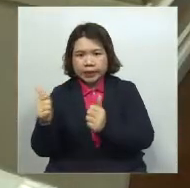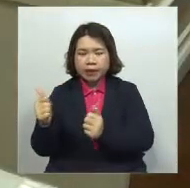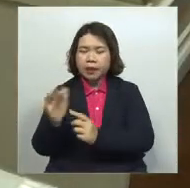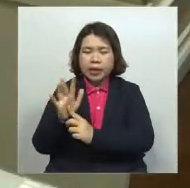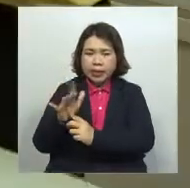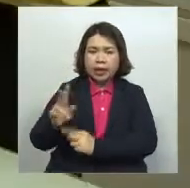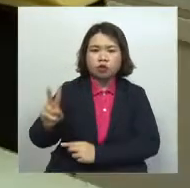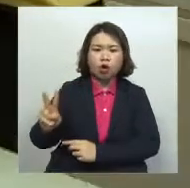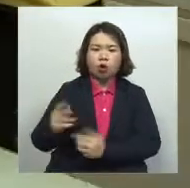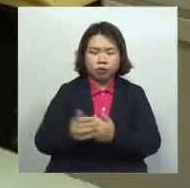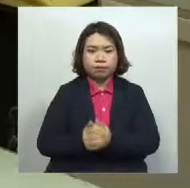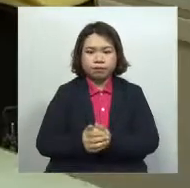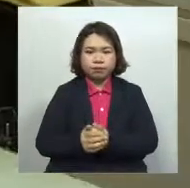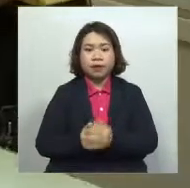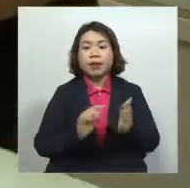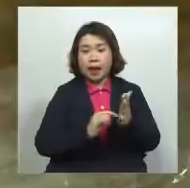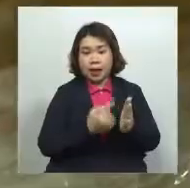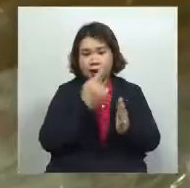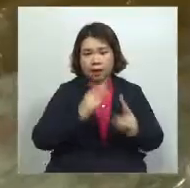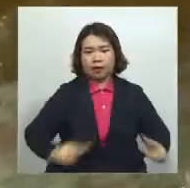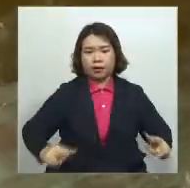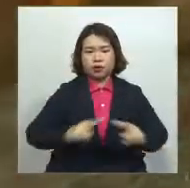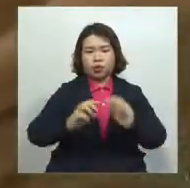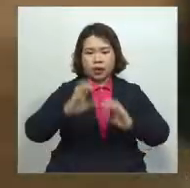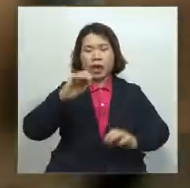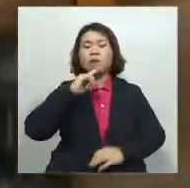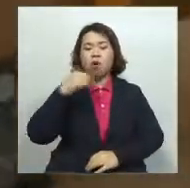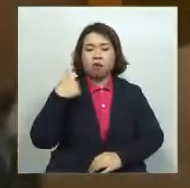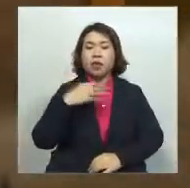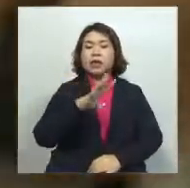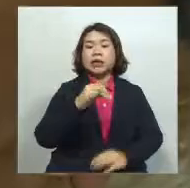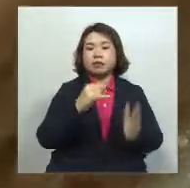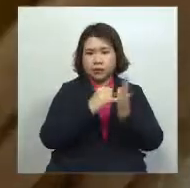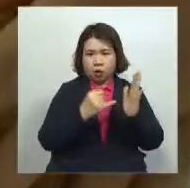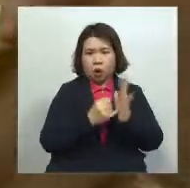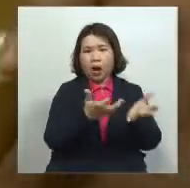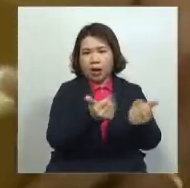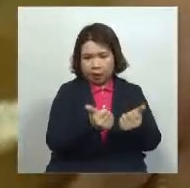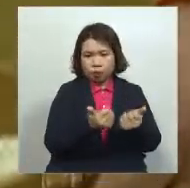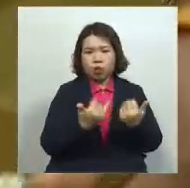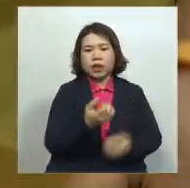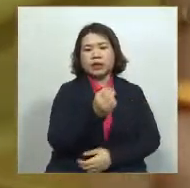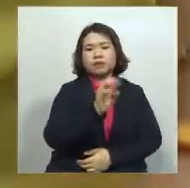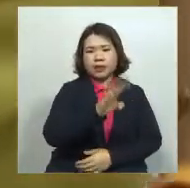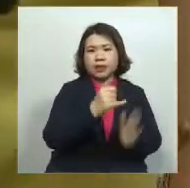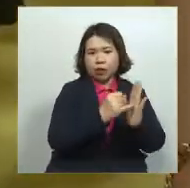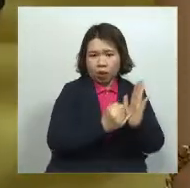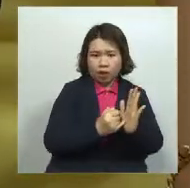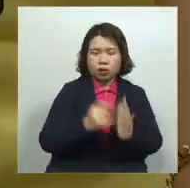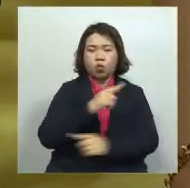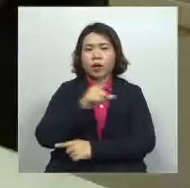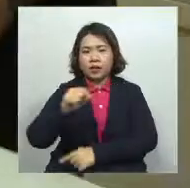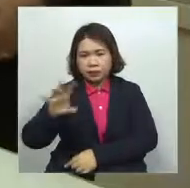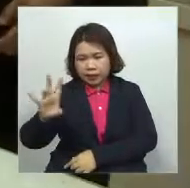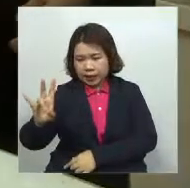ทธาภิเษก2เล่มโดยจุดแรกกระทรวงมหาดไทยกำหนดให้40จังหวัดมารับคือวันนี้14จังหวัดวันที่27มีน